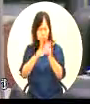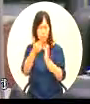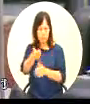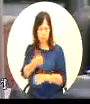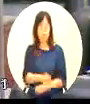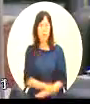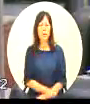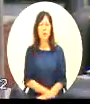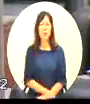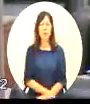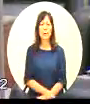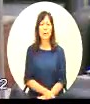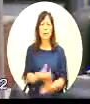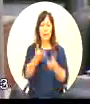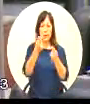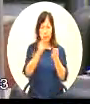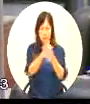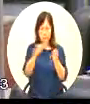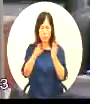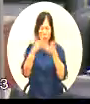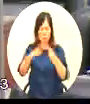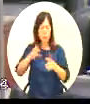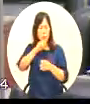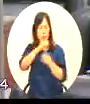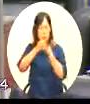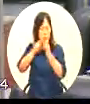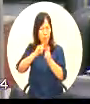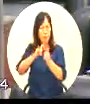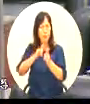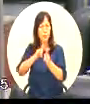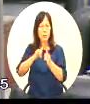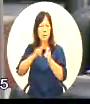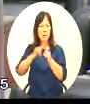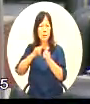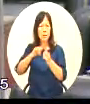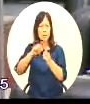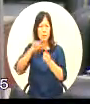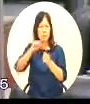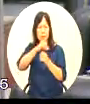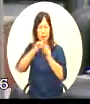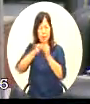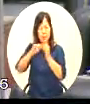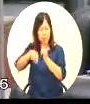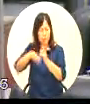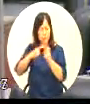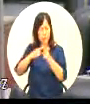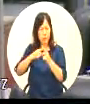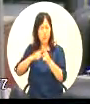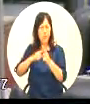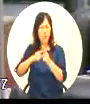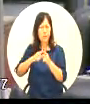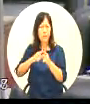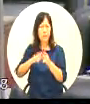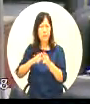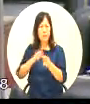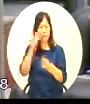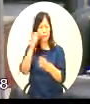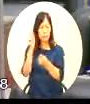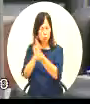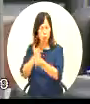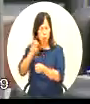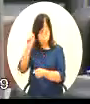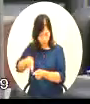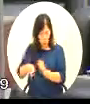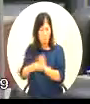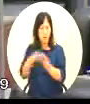很感谢很多的台湾的民众，很多的台湾人民，还有我们高雄的市民，都非常肯定，也